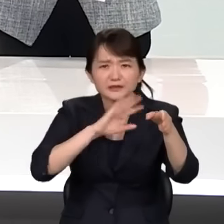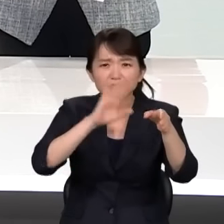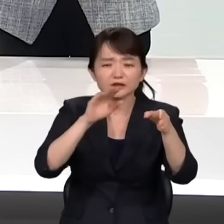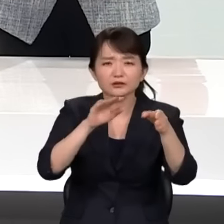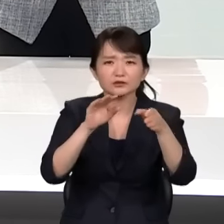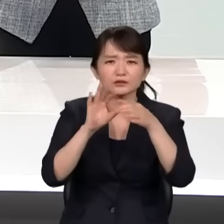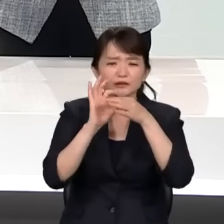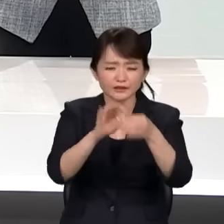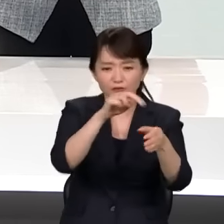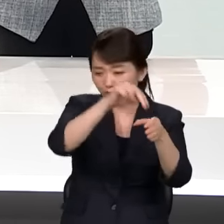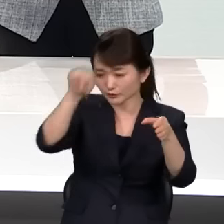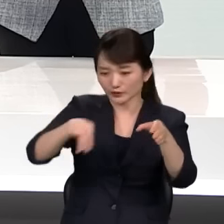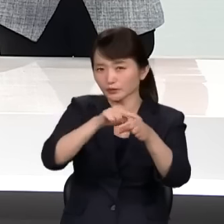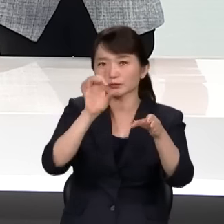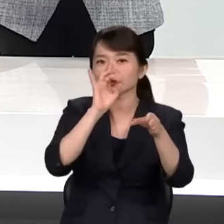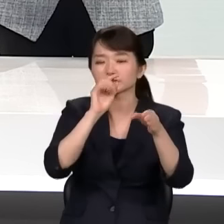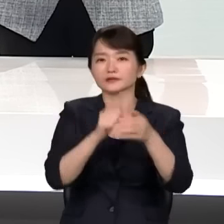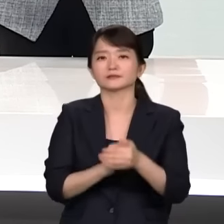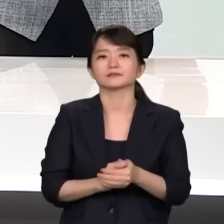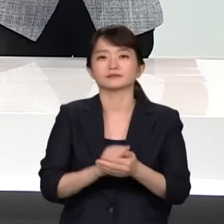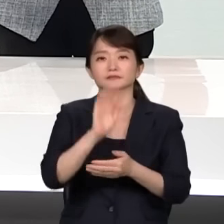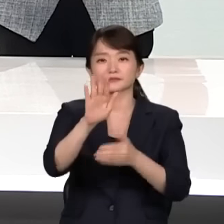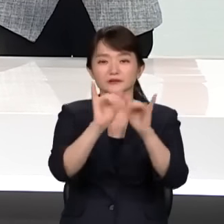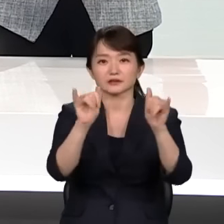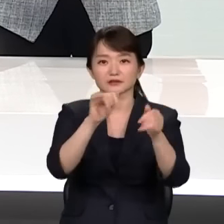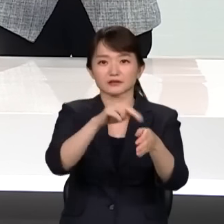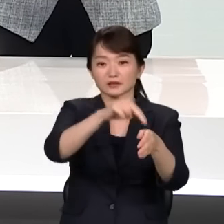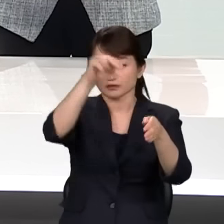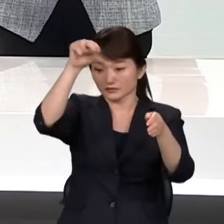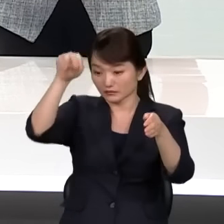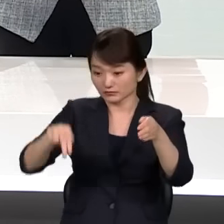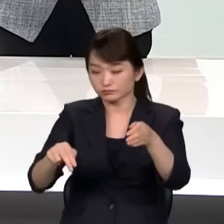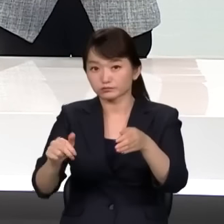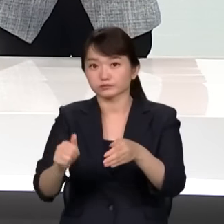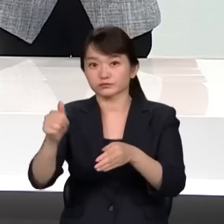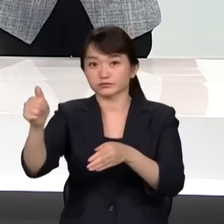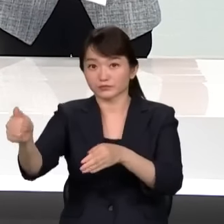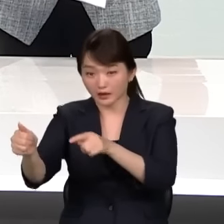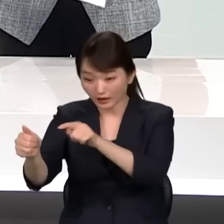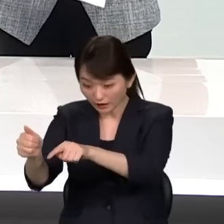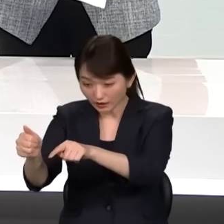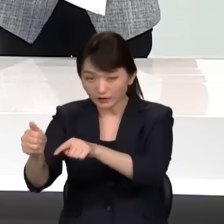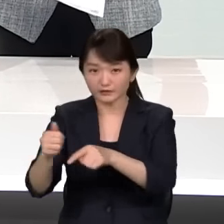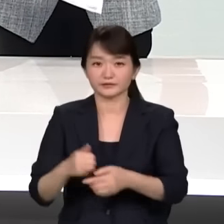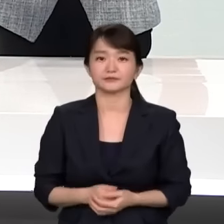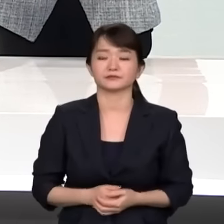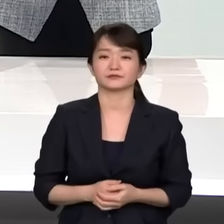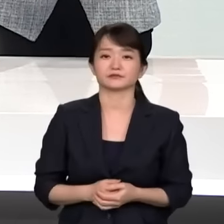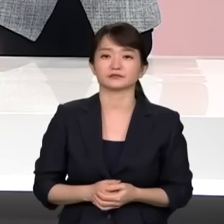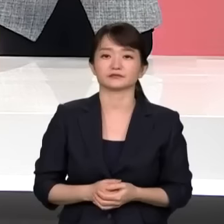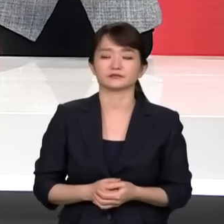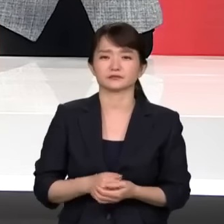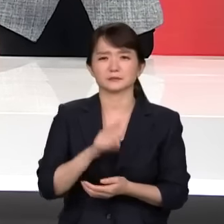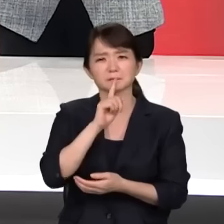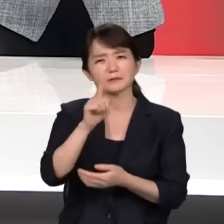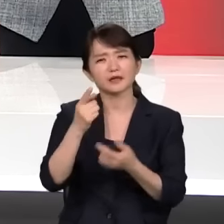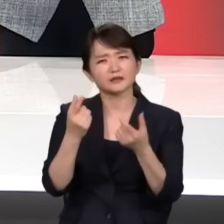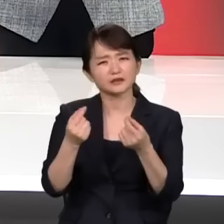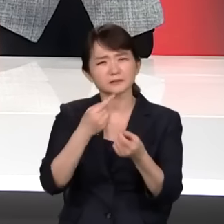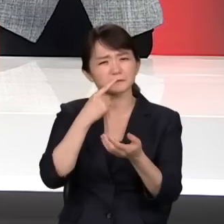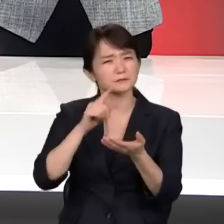됩니다. 또 앞사람이 매트 밖으로 빠져나가 원래대로 부풀어 오른 걸 반드시 확인해야 합니다. 하지만 이게 말처럼